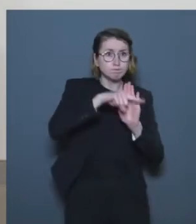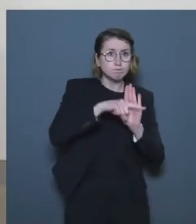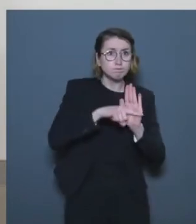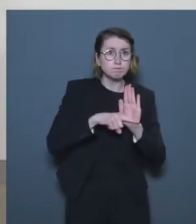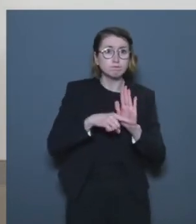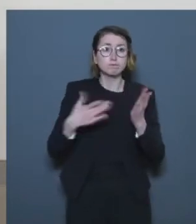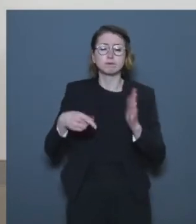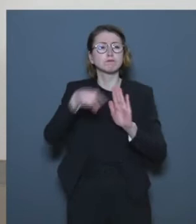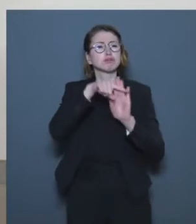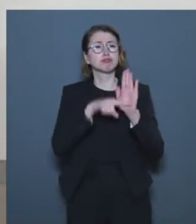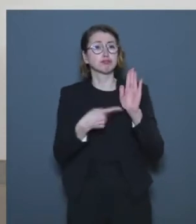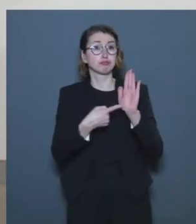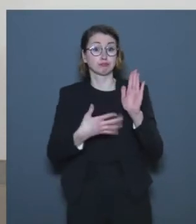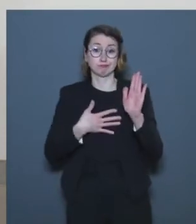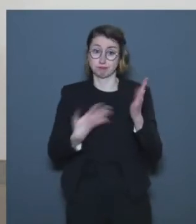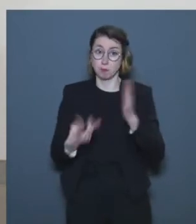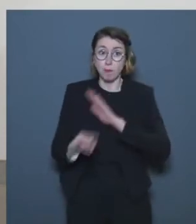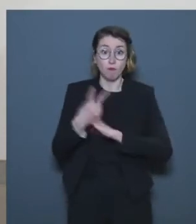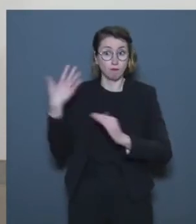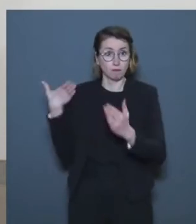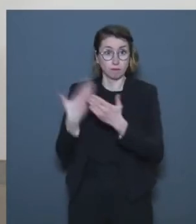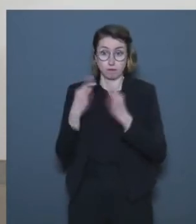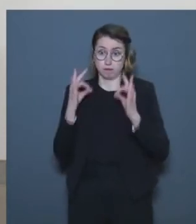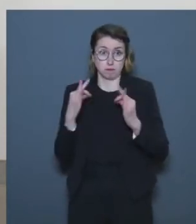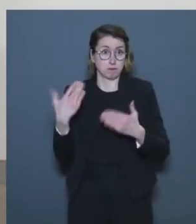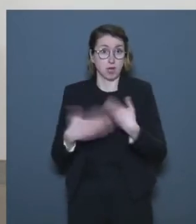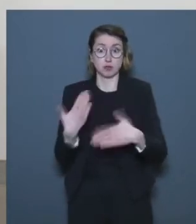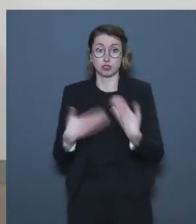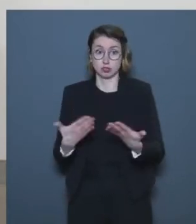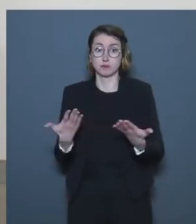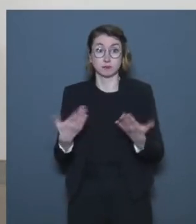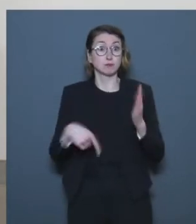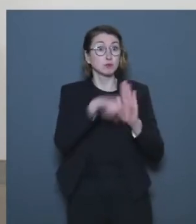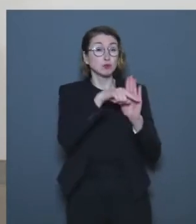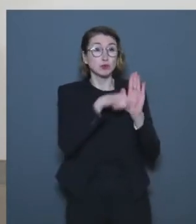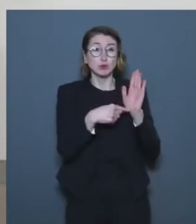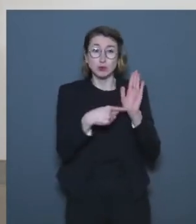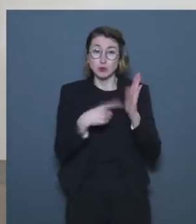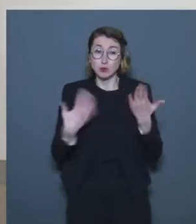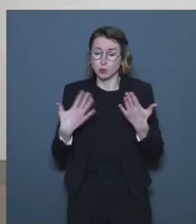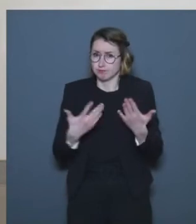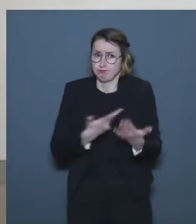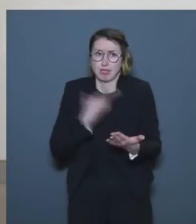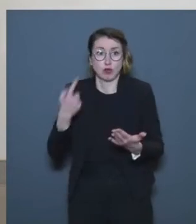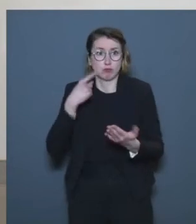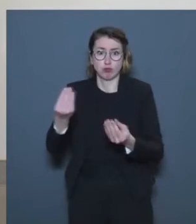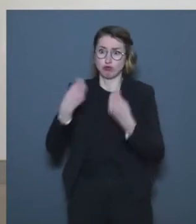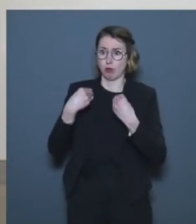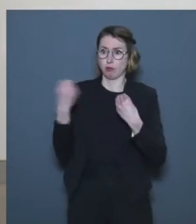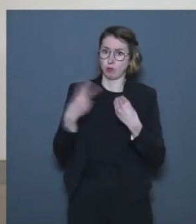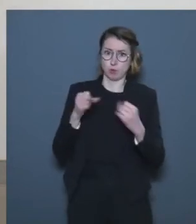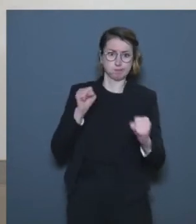aider. En fait, ces mesures restent valables, restent notre meilleure protection contre ces